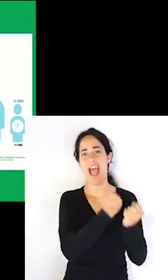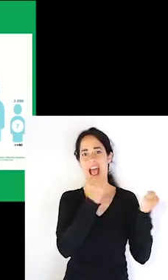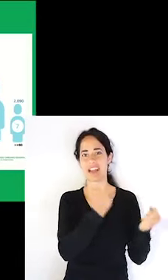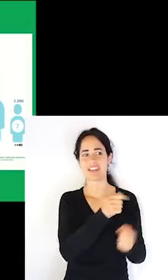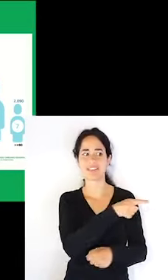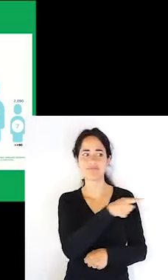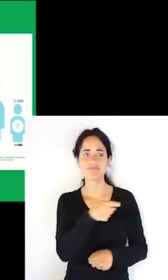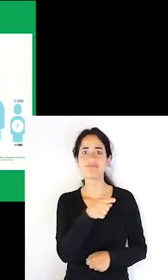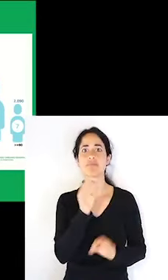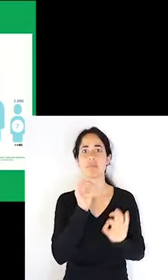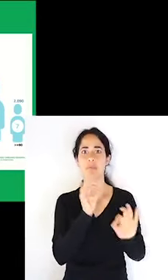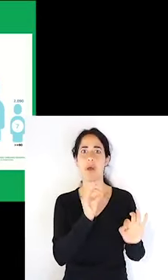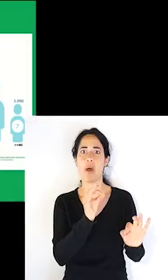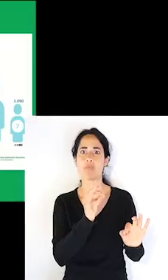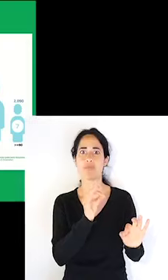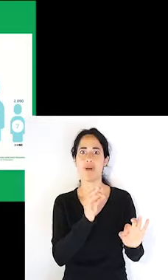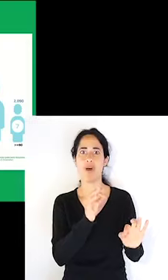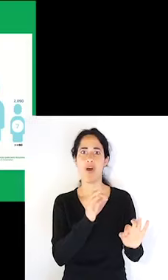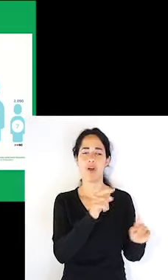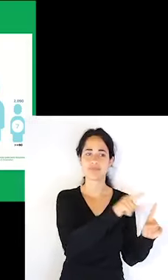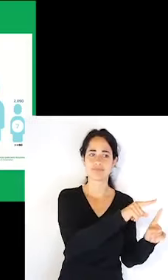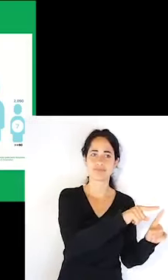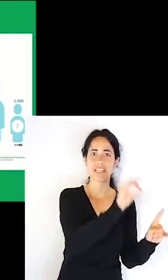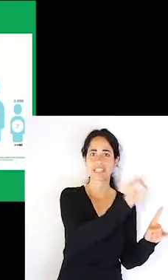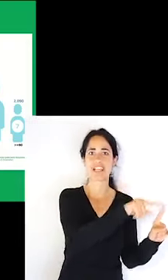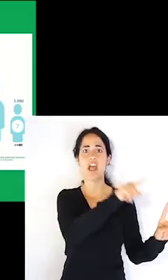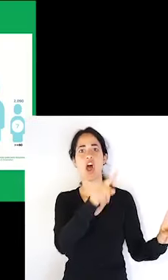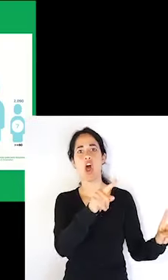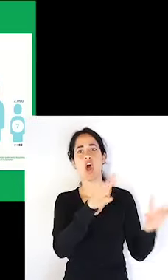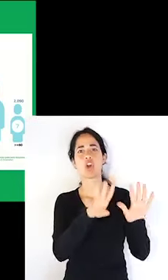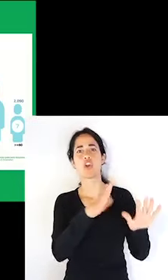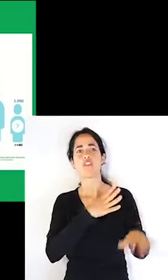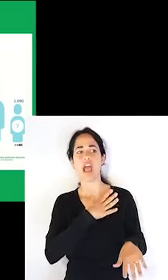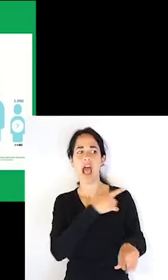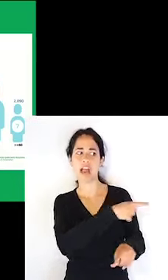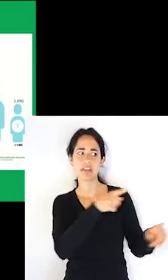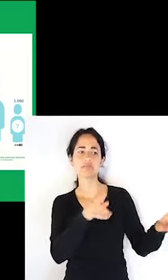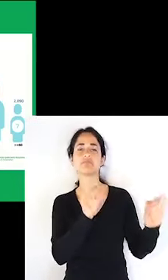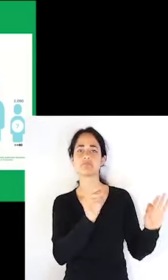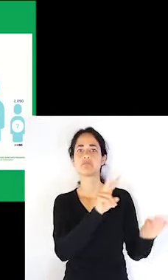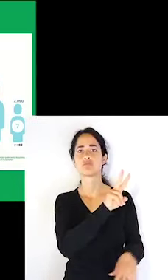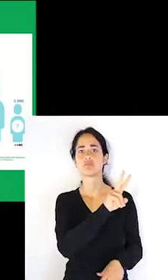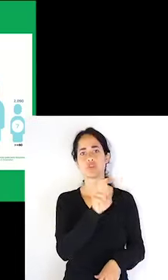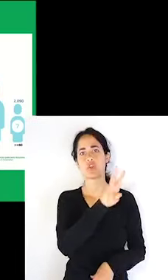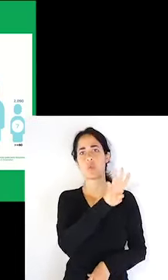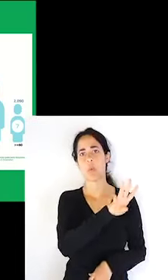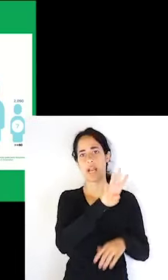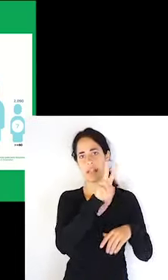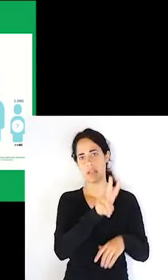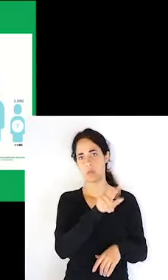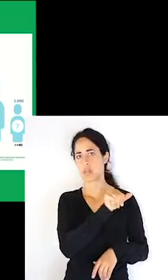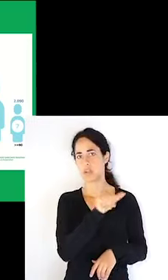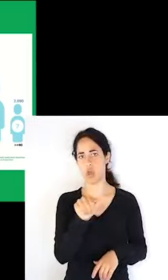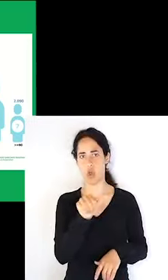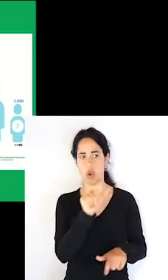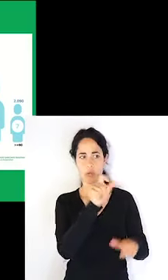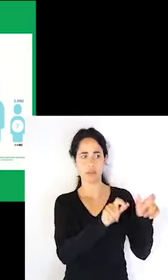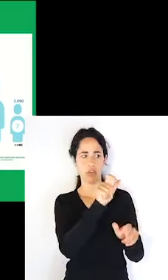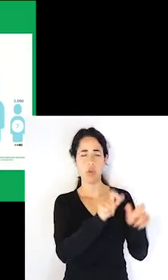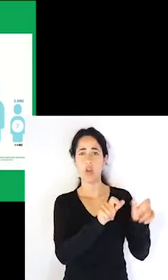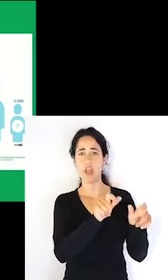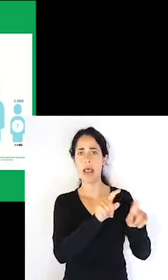Sono 242 i bambini dai 0 ai 9 anni che sono stati colpiti dall'infezione